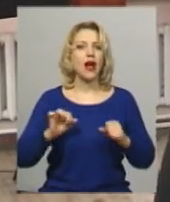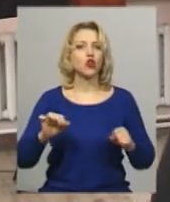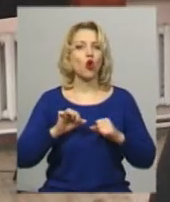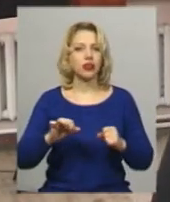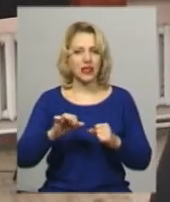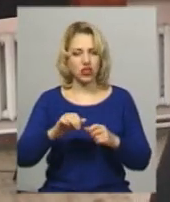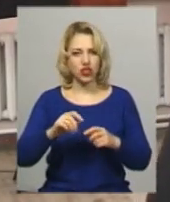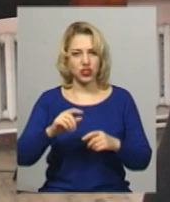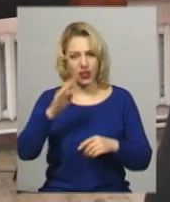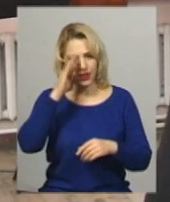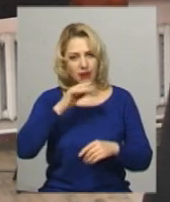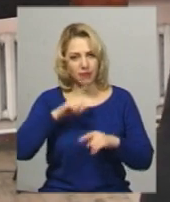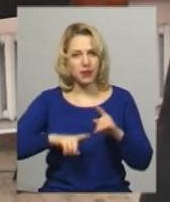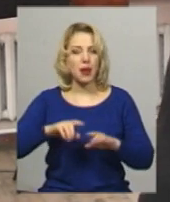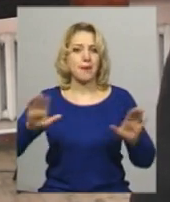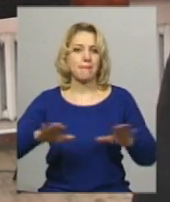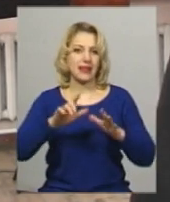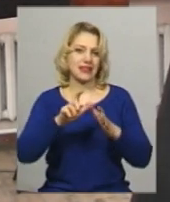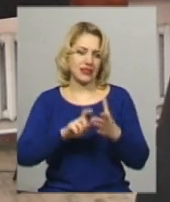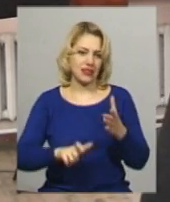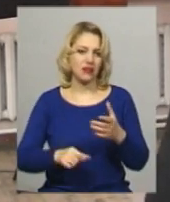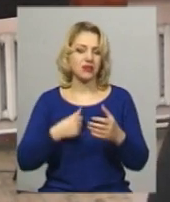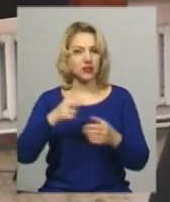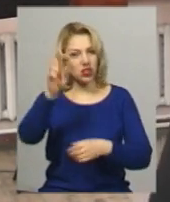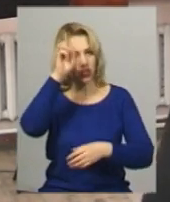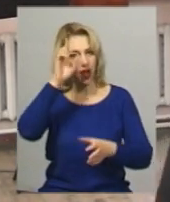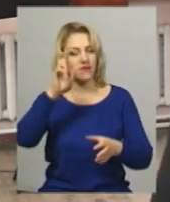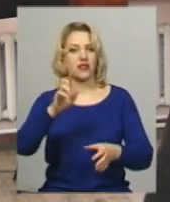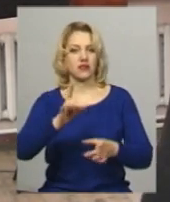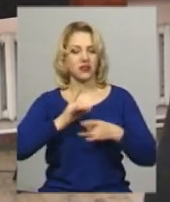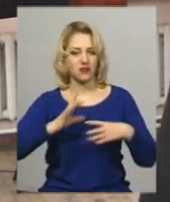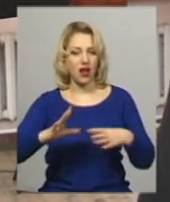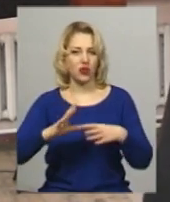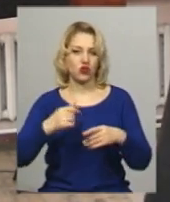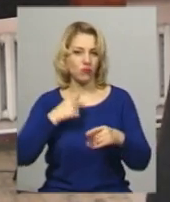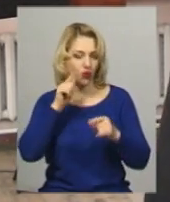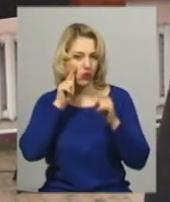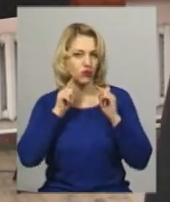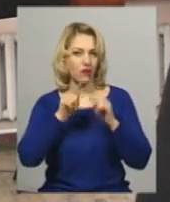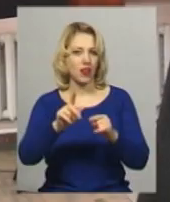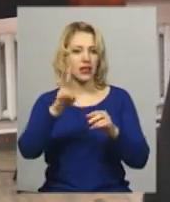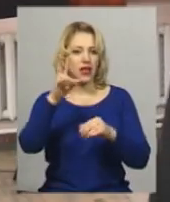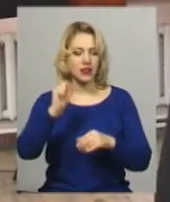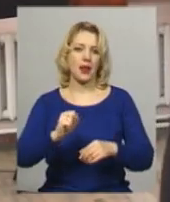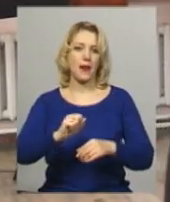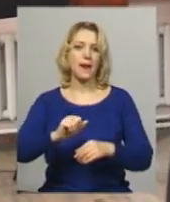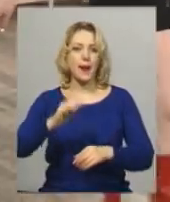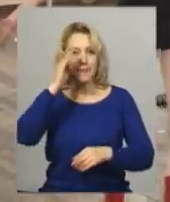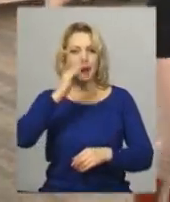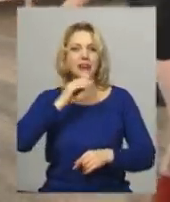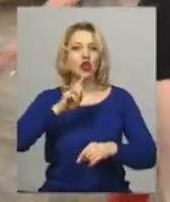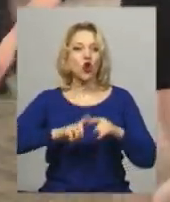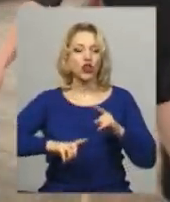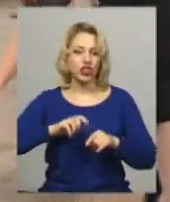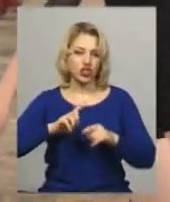нас державне свято, і ми орієнтувалися за вибором репертуару саме на патріотичні пісні.